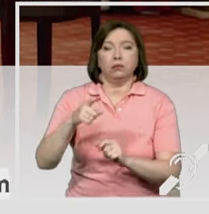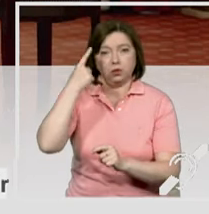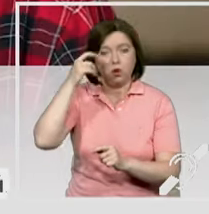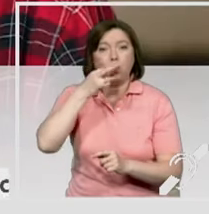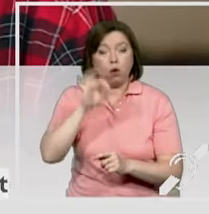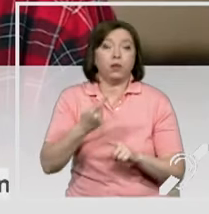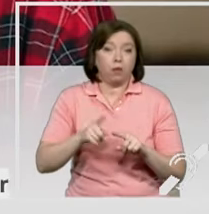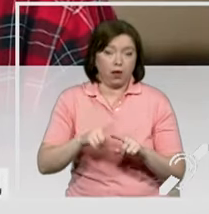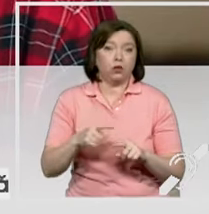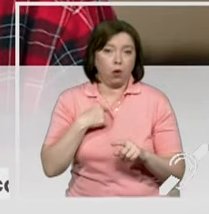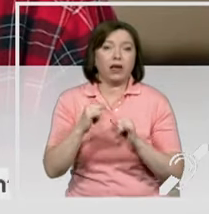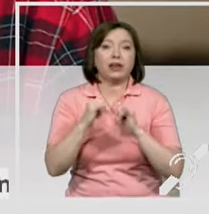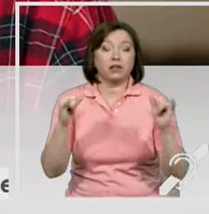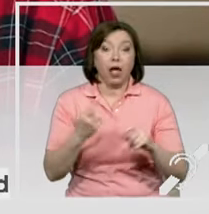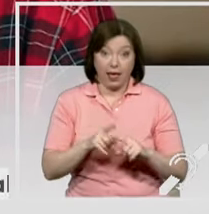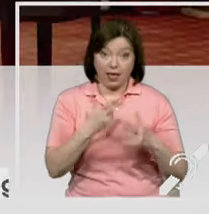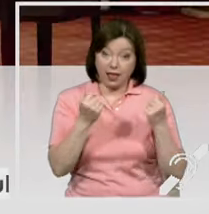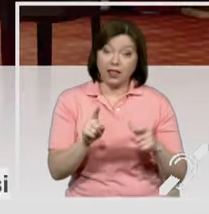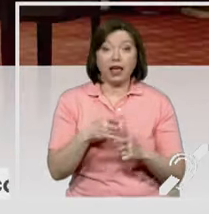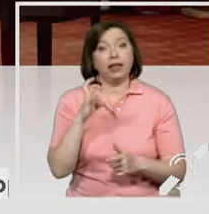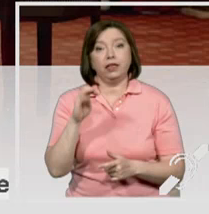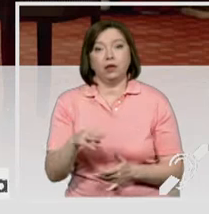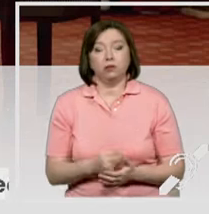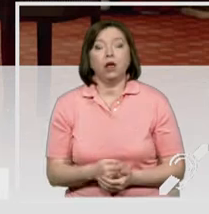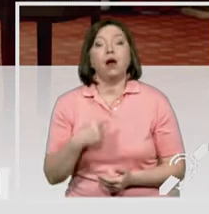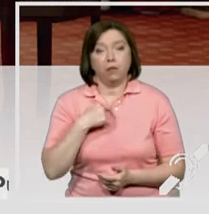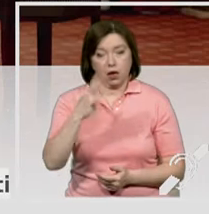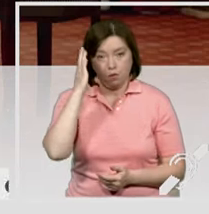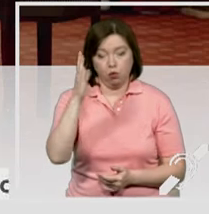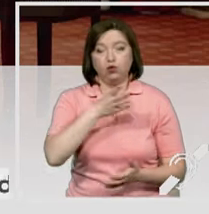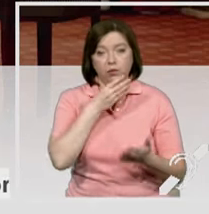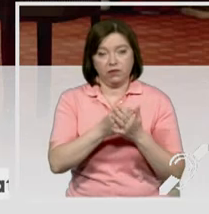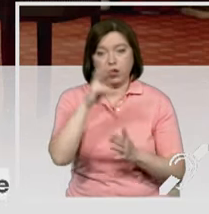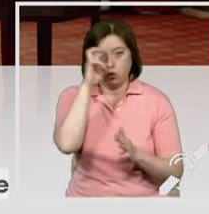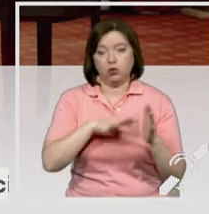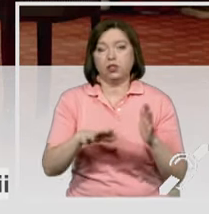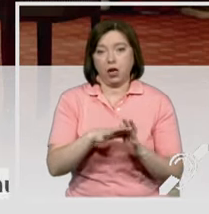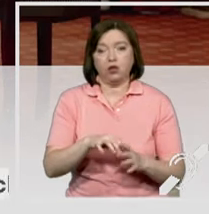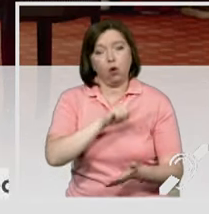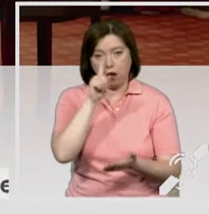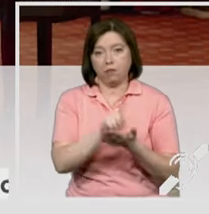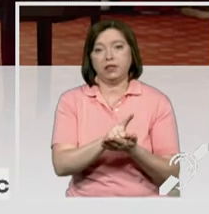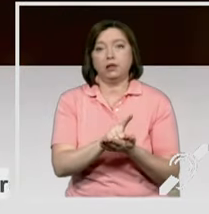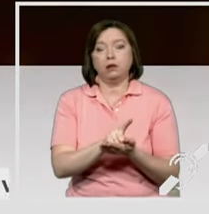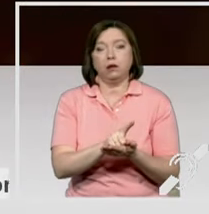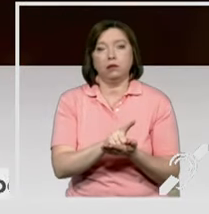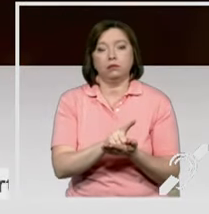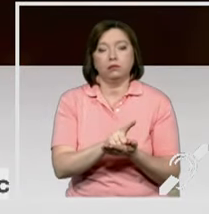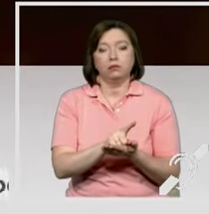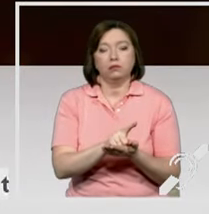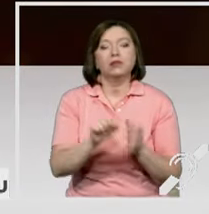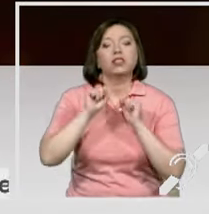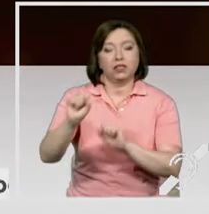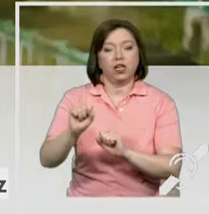эти инвестиции. То есть это скорее да или скорее нет? Мы будем свою страну обязательно, как это